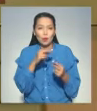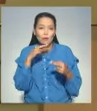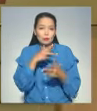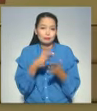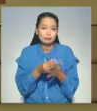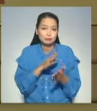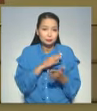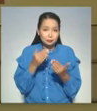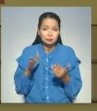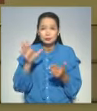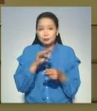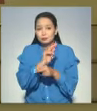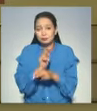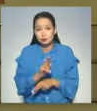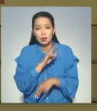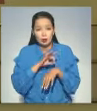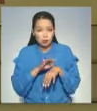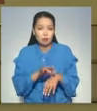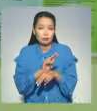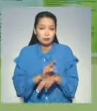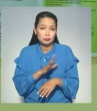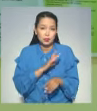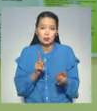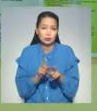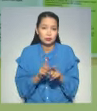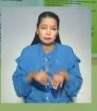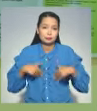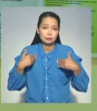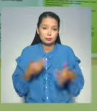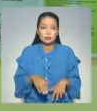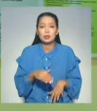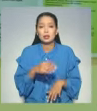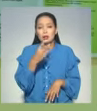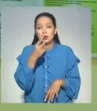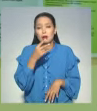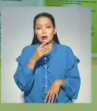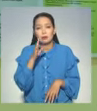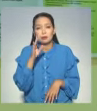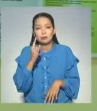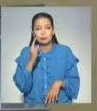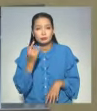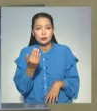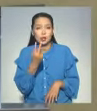хаттамаға сай барлық емдік шара жасалған. Алайда соған қарамастан жеткіншек екі күннен кейін